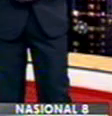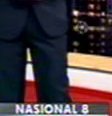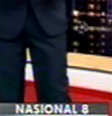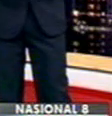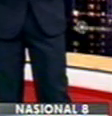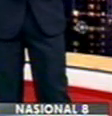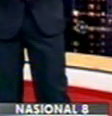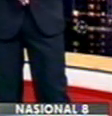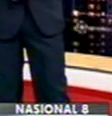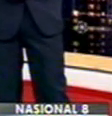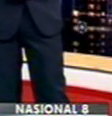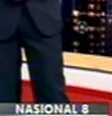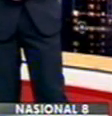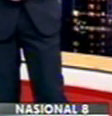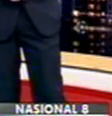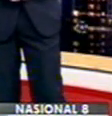pastinya dalam nasional